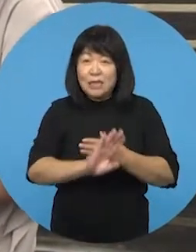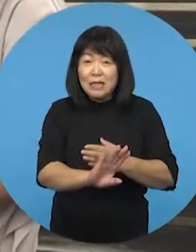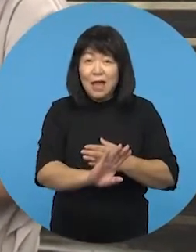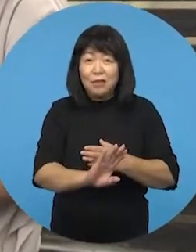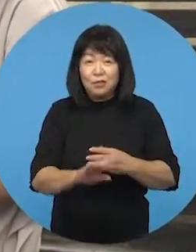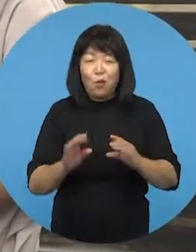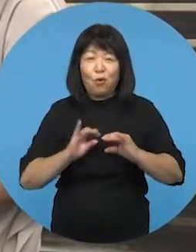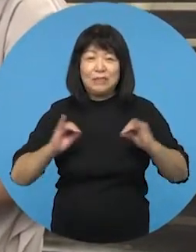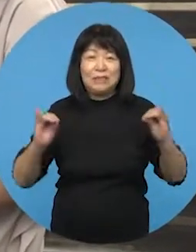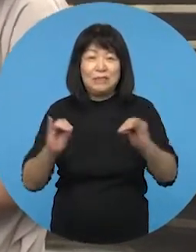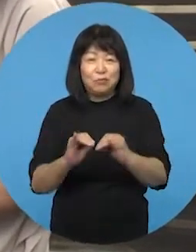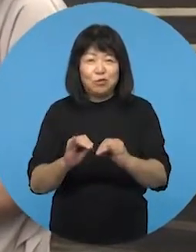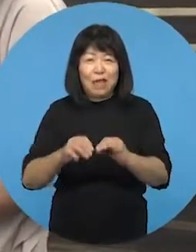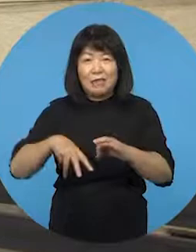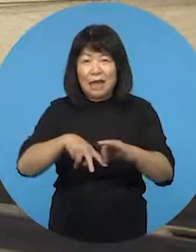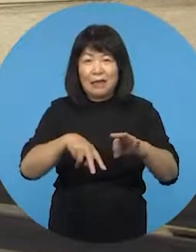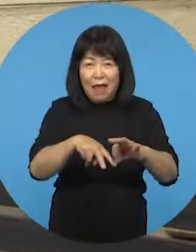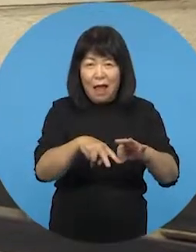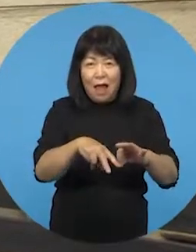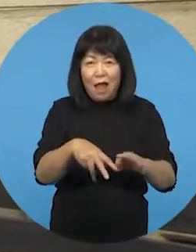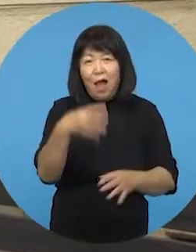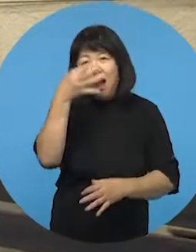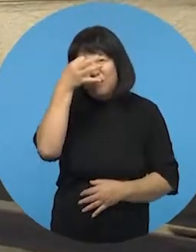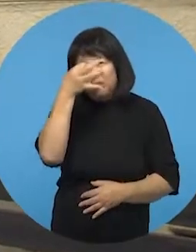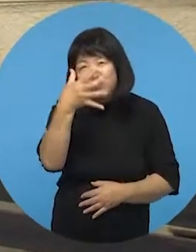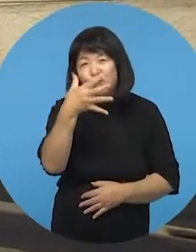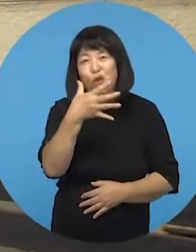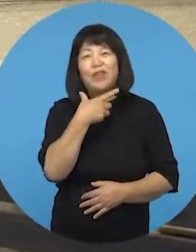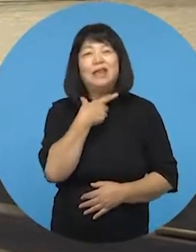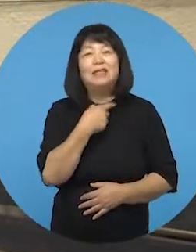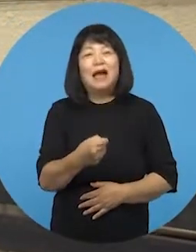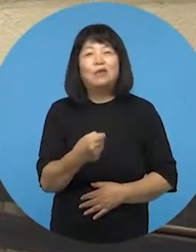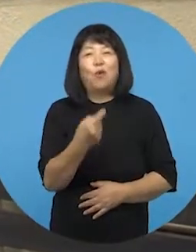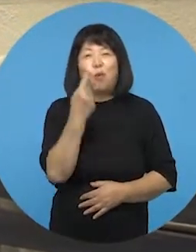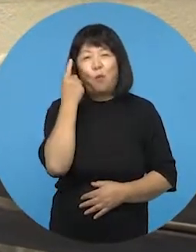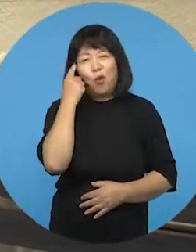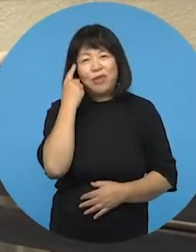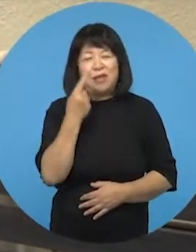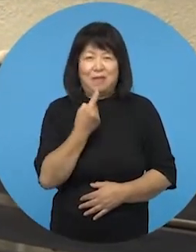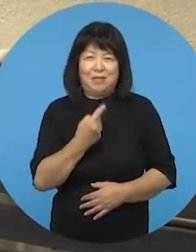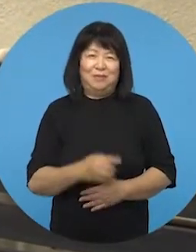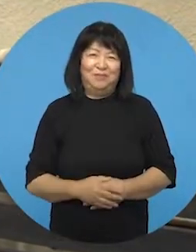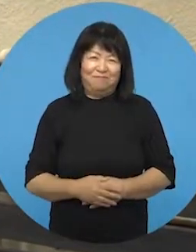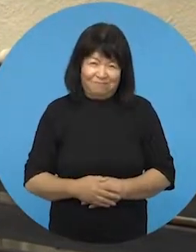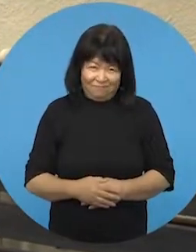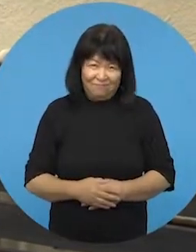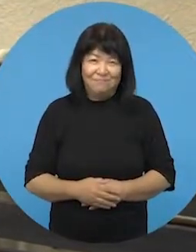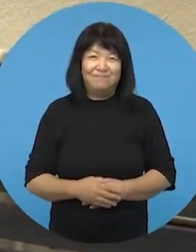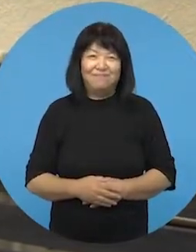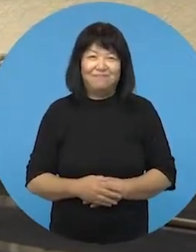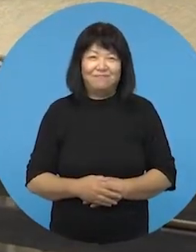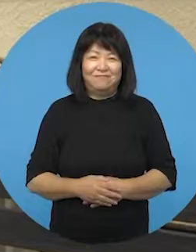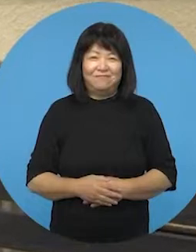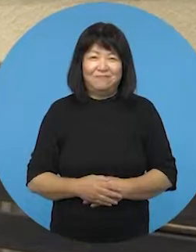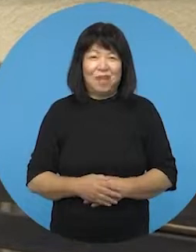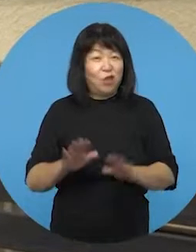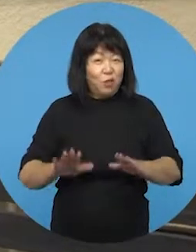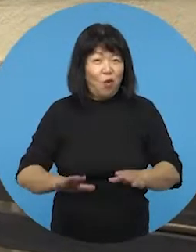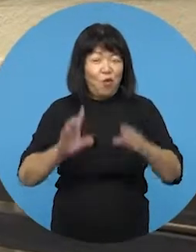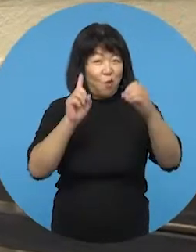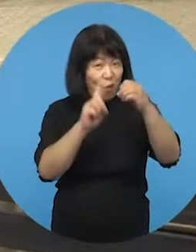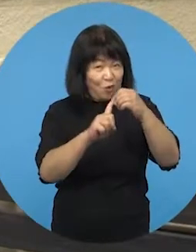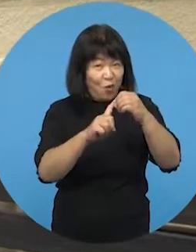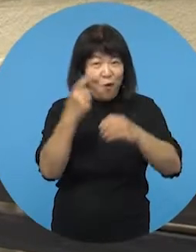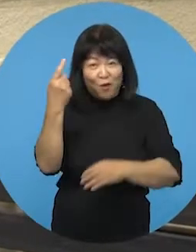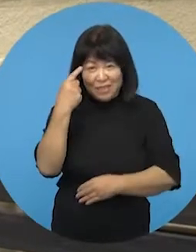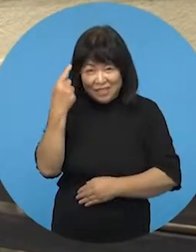ブチームでサッカーをやってるんですけど、プロサッカー選手になりたいと思ってます。 あ、はい、いいですね。心が強い感じがしますね。 ありがとうございます。 じゃあ今日の目